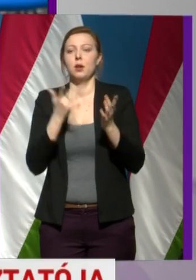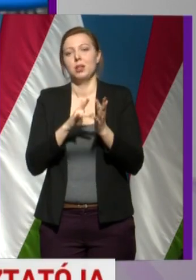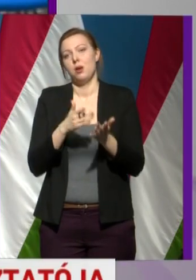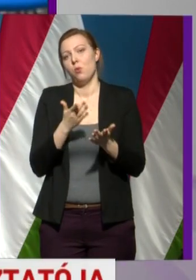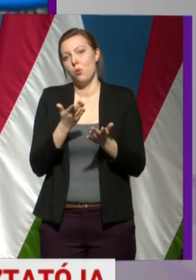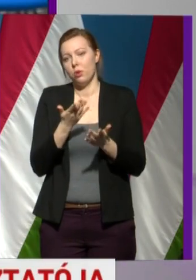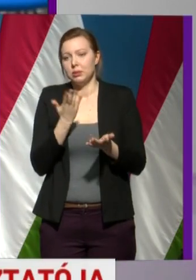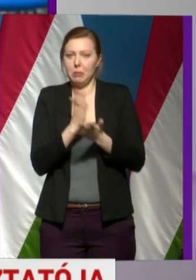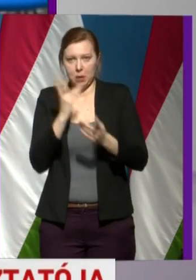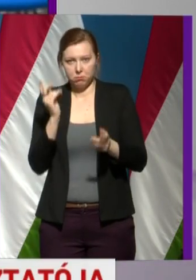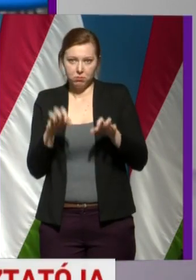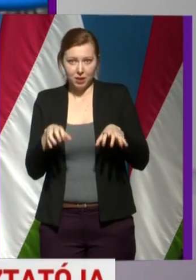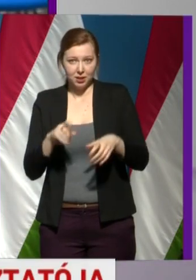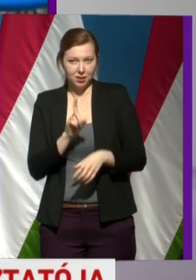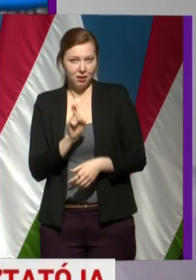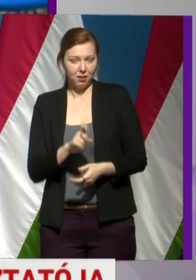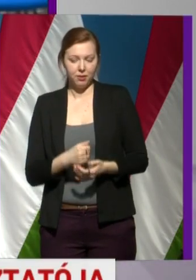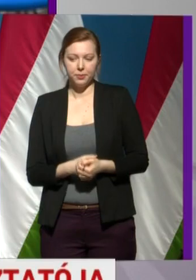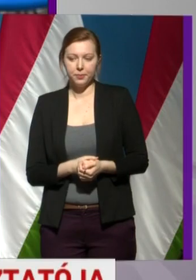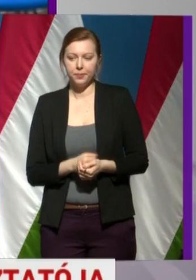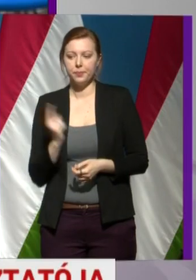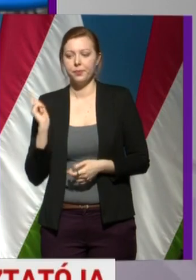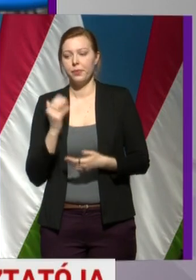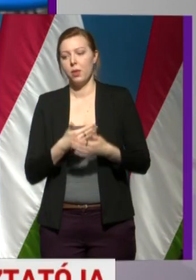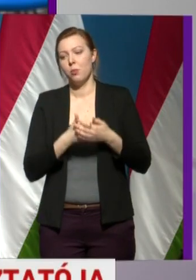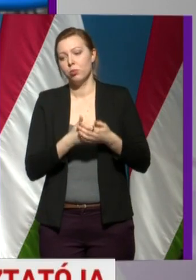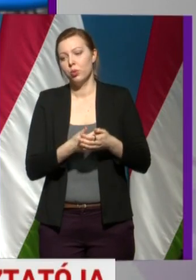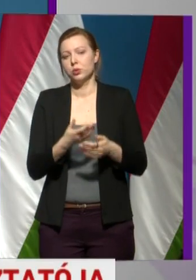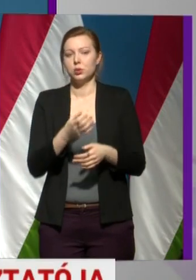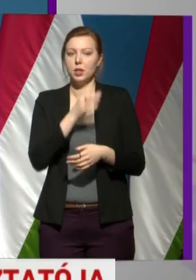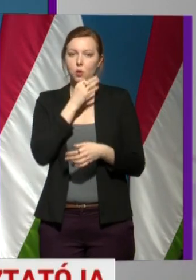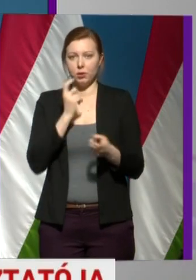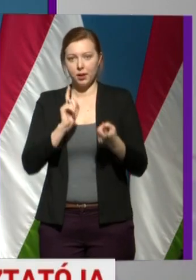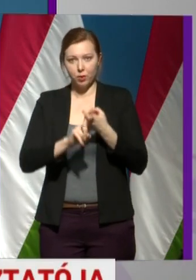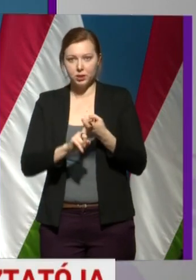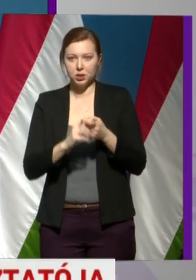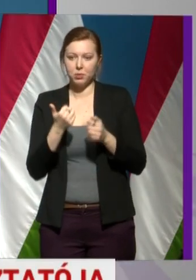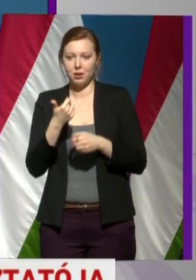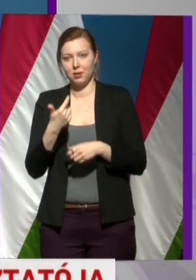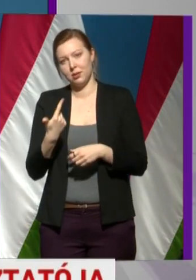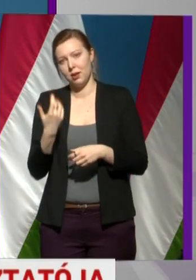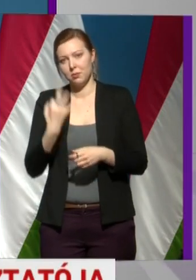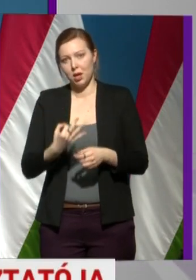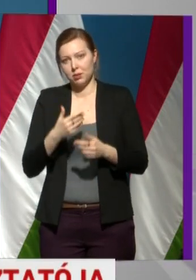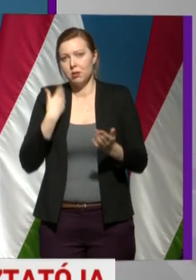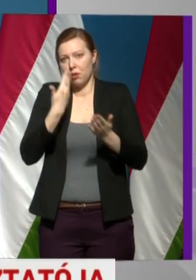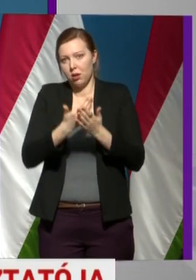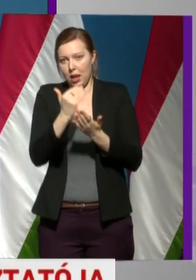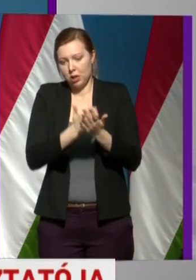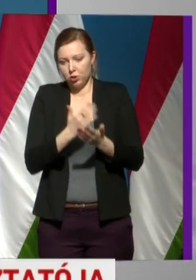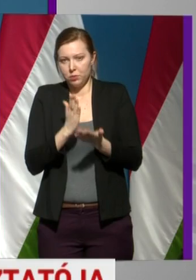ezt meglépte? Ugye a bölcsödék, óvodák vonatkozásában néhány perccel ezelőtt az ajánlás